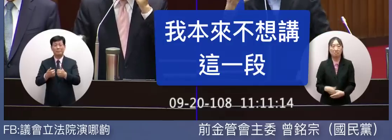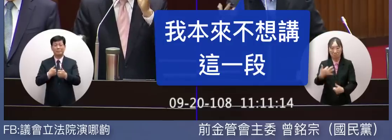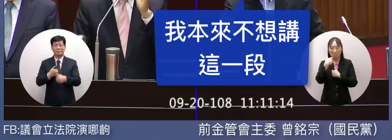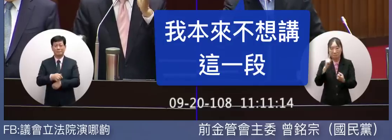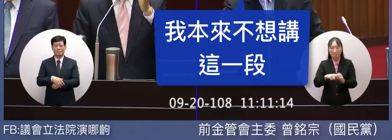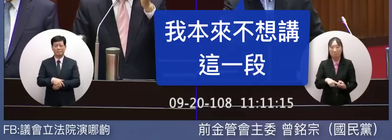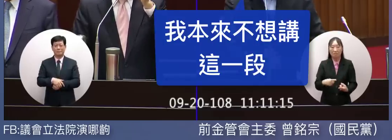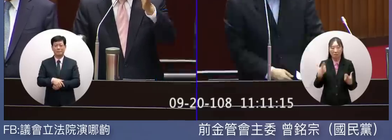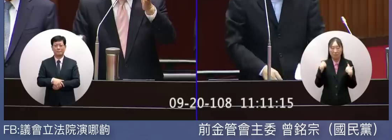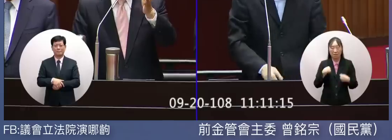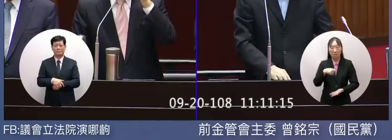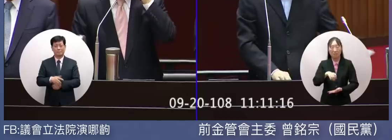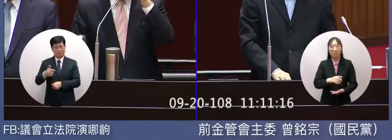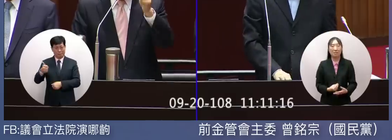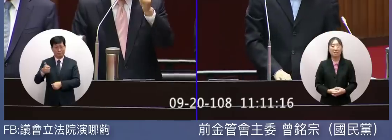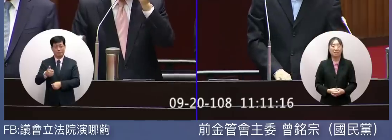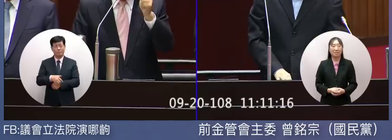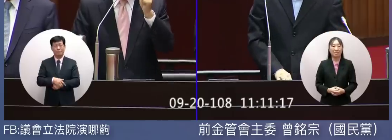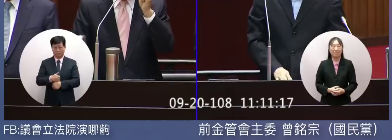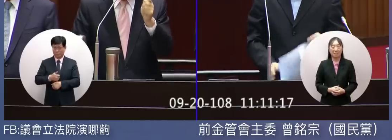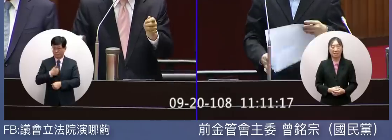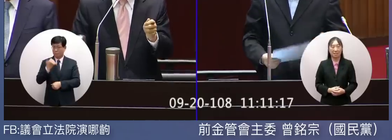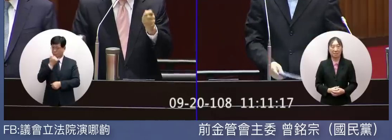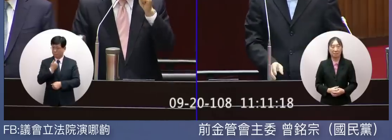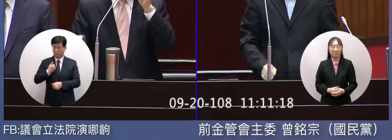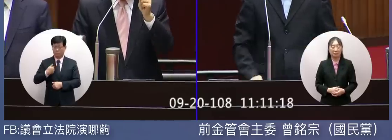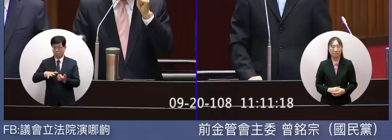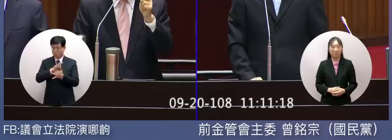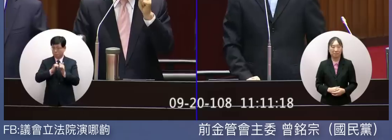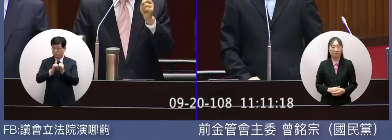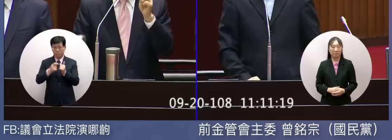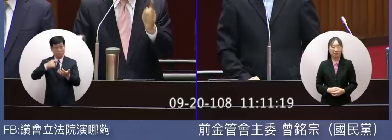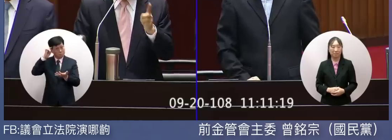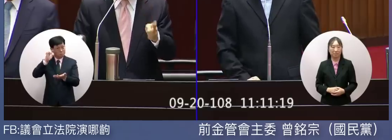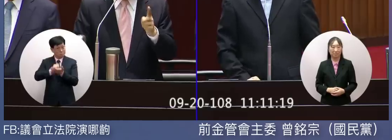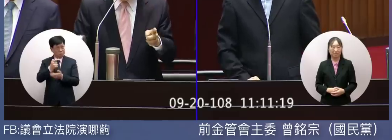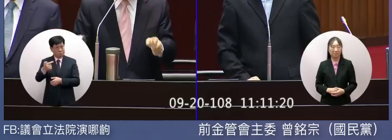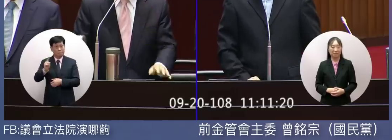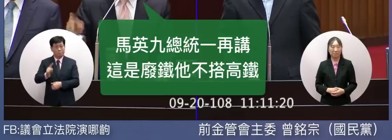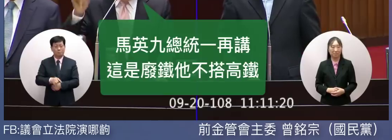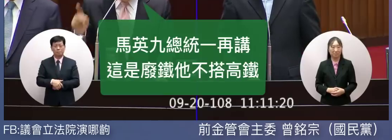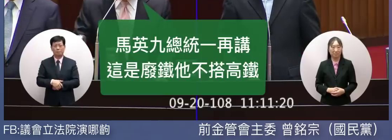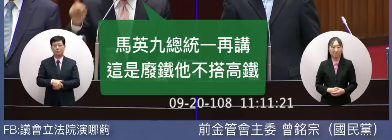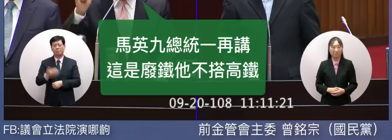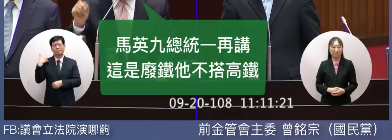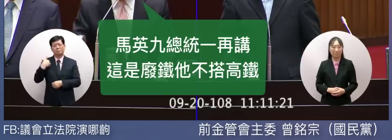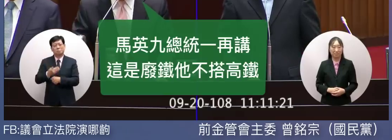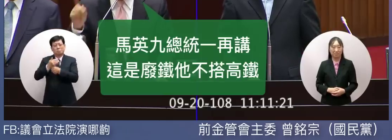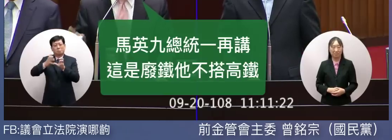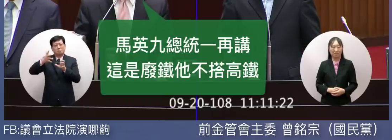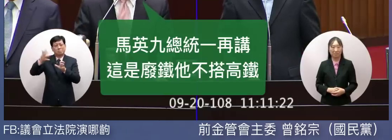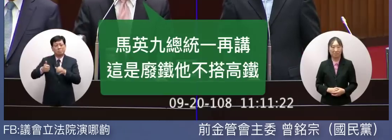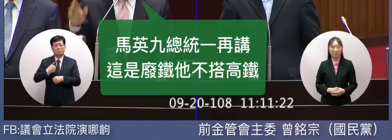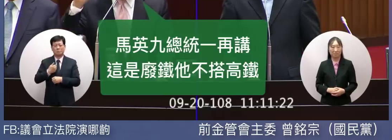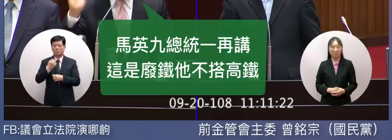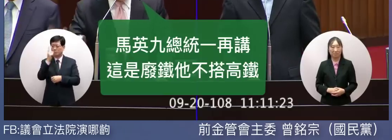本来不想这讲这一段。對 對對，太好了，这个恐怕国人同胞印象比较深刻的是，马英九总统